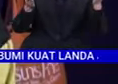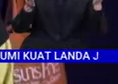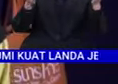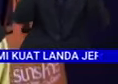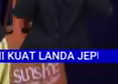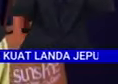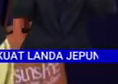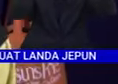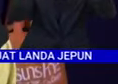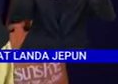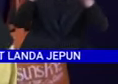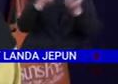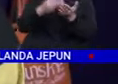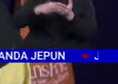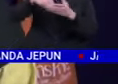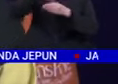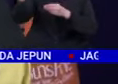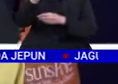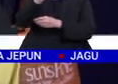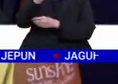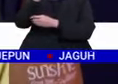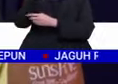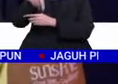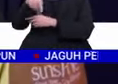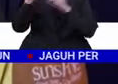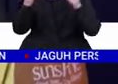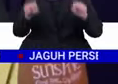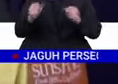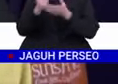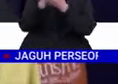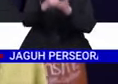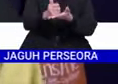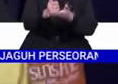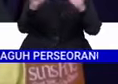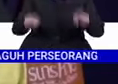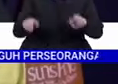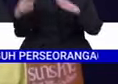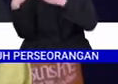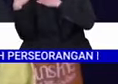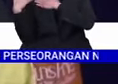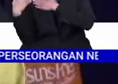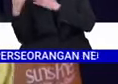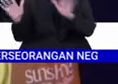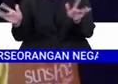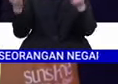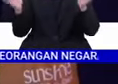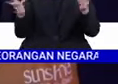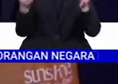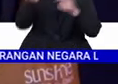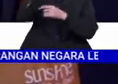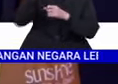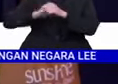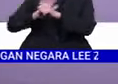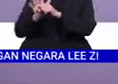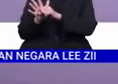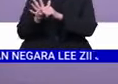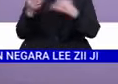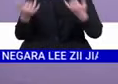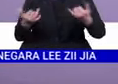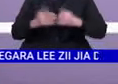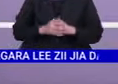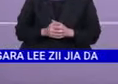sebab sedikit banyak dapat membantu Raya Untuk meringankan beban raya yang terjejas mas Obi